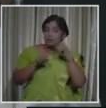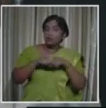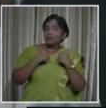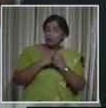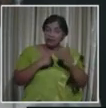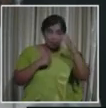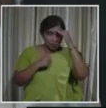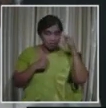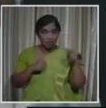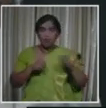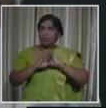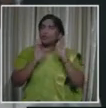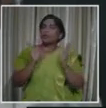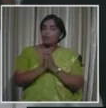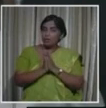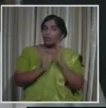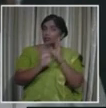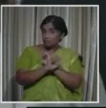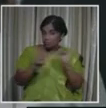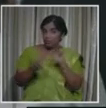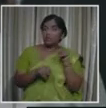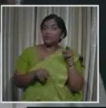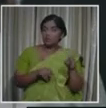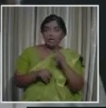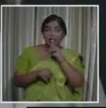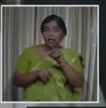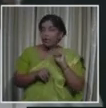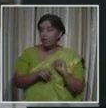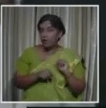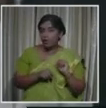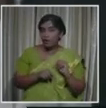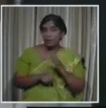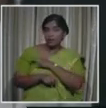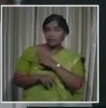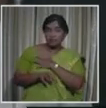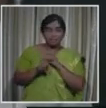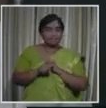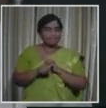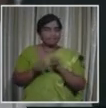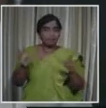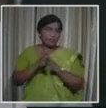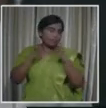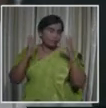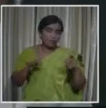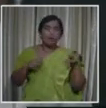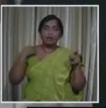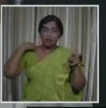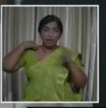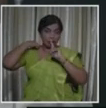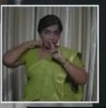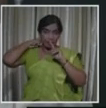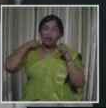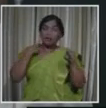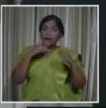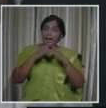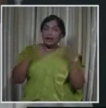නායකයෝ මේ සියලු දෙනා කරපු ප්‍රකාශ ඔවුන් මොනවද කිව්වේ වෛරය වැපෙවුරා හුඟක් තැන්වල ඇවිල්ලා කිව්වා මෙන්න මේ